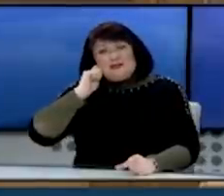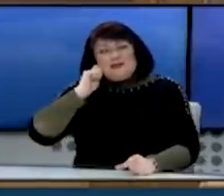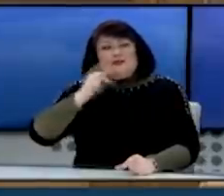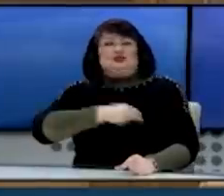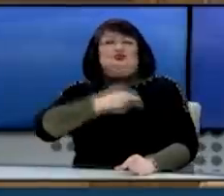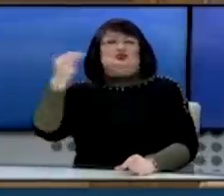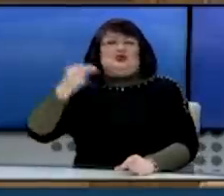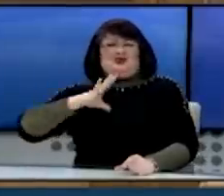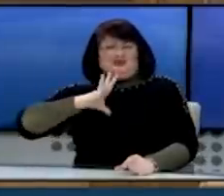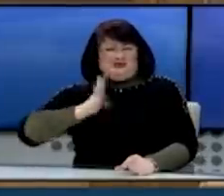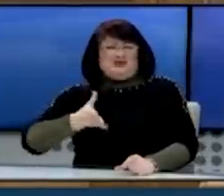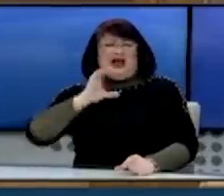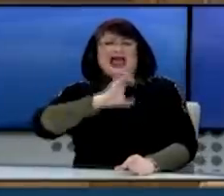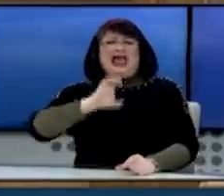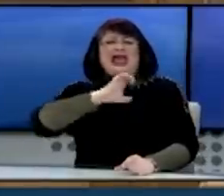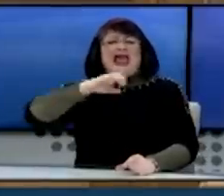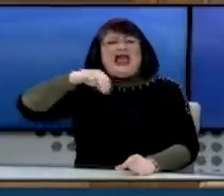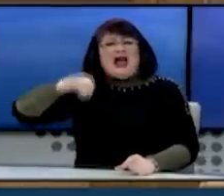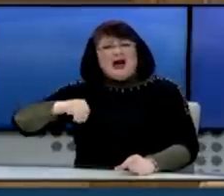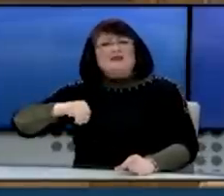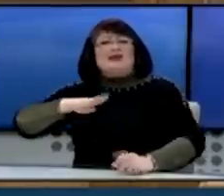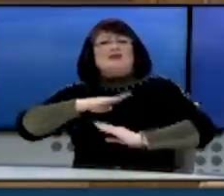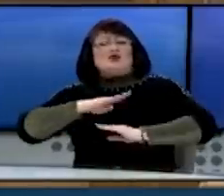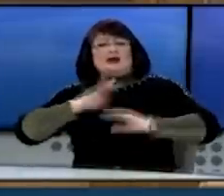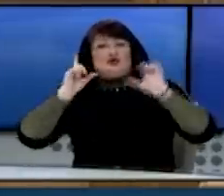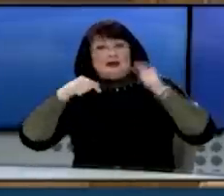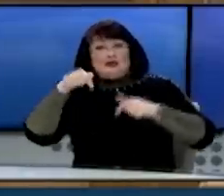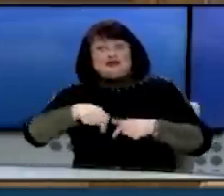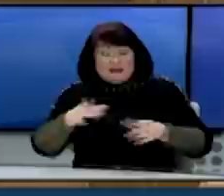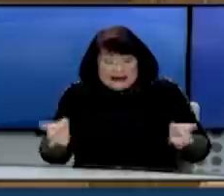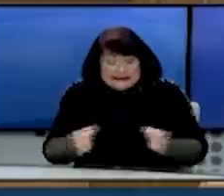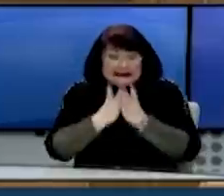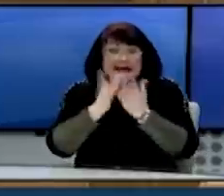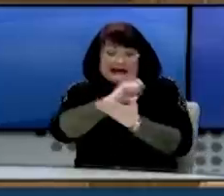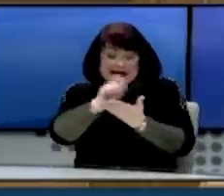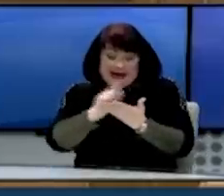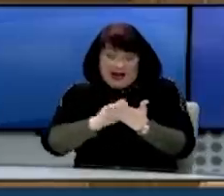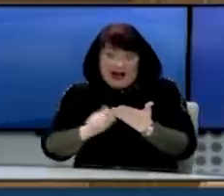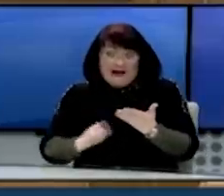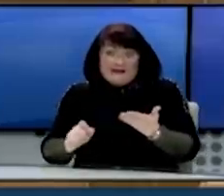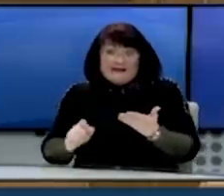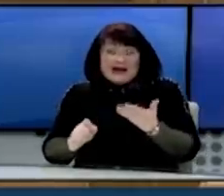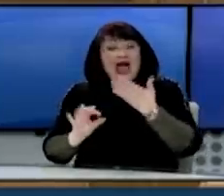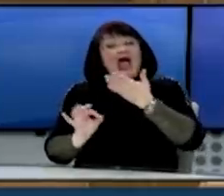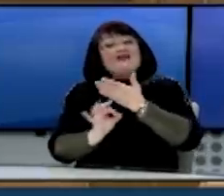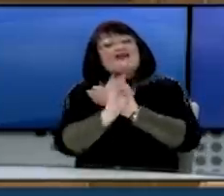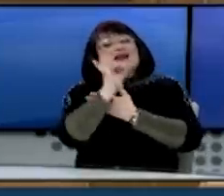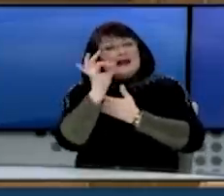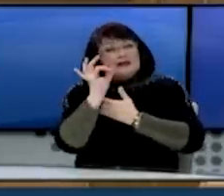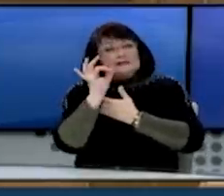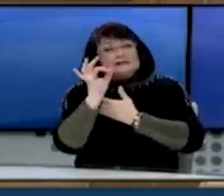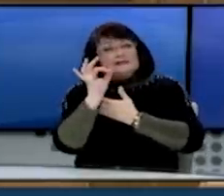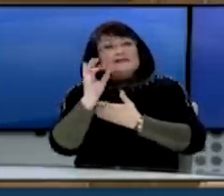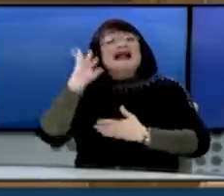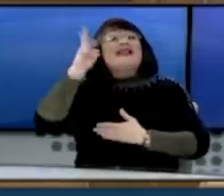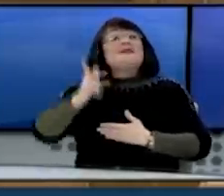με το μίσος του για το ΕΑΜ, για το Δημοκρατικό Στρατό, σήμερα όλος τυχαίως αρθρογραφεί και στην Αυγή και